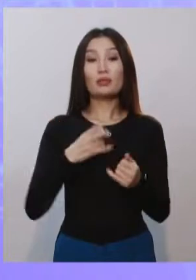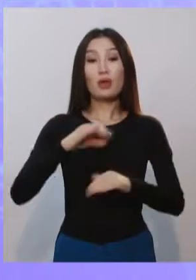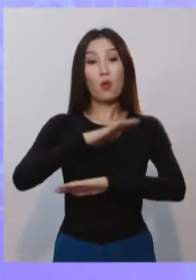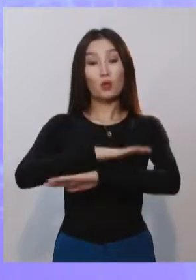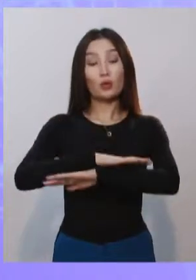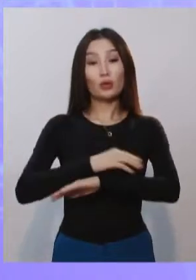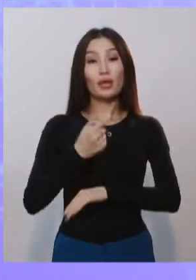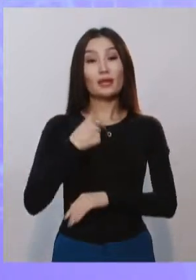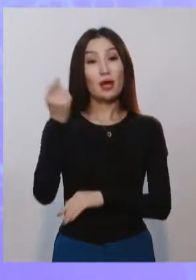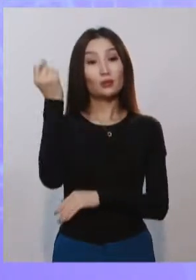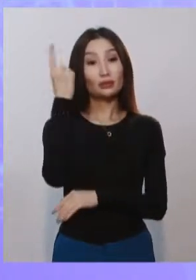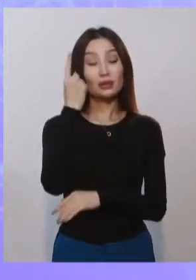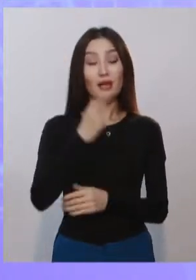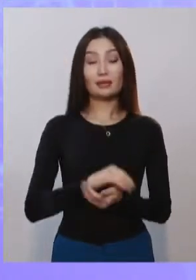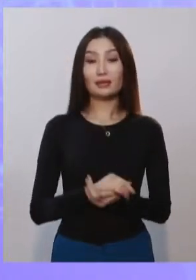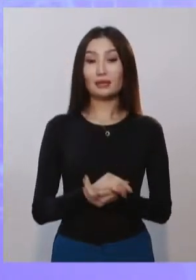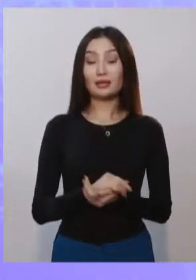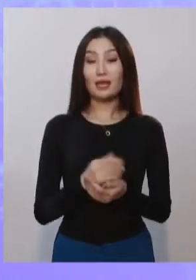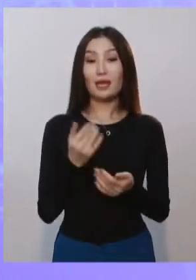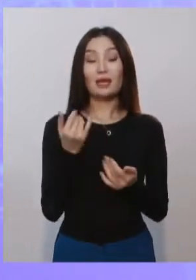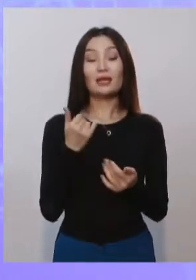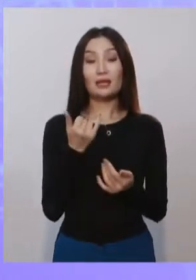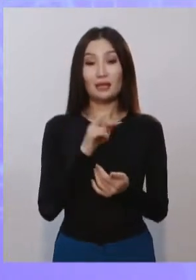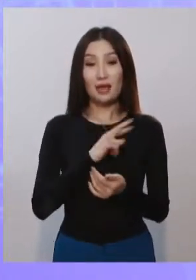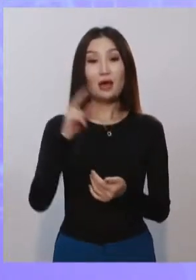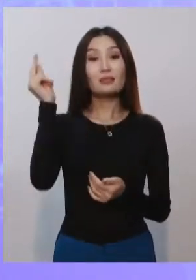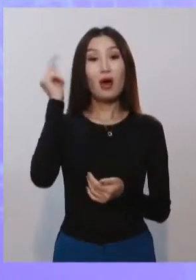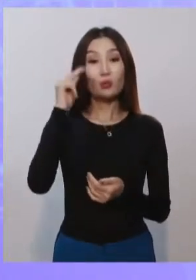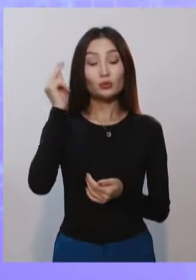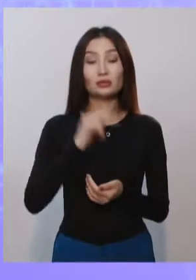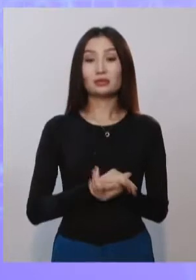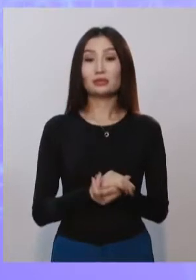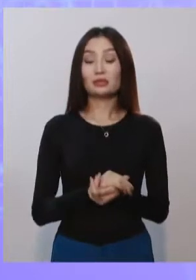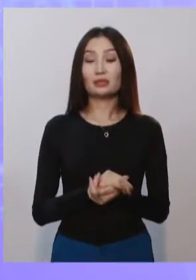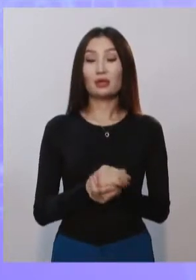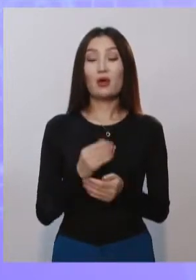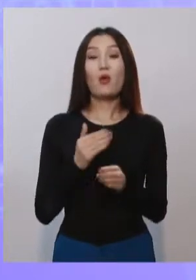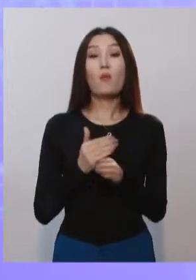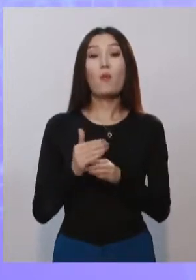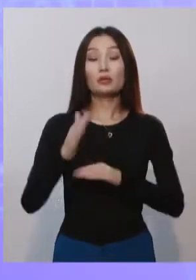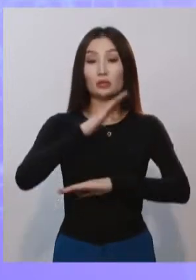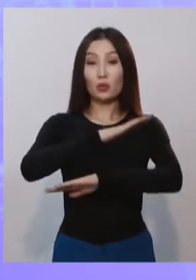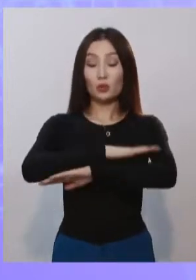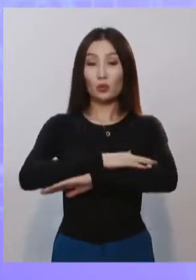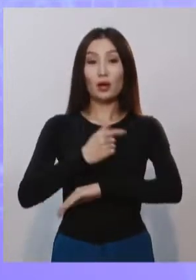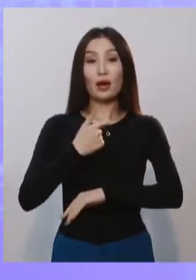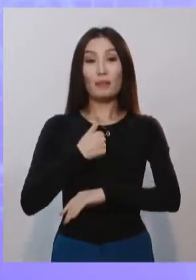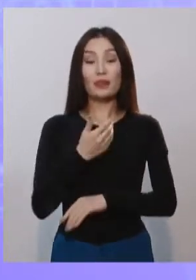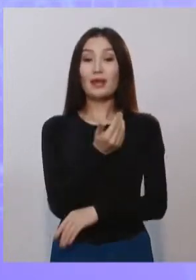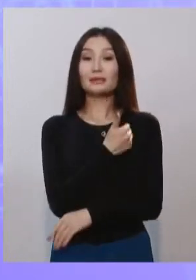я узнал я научился после урока мне